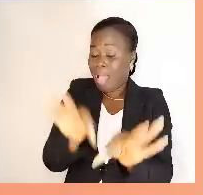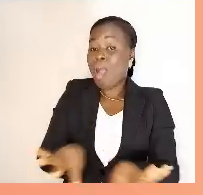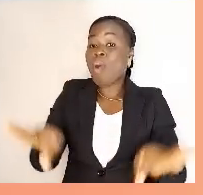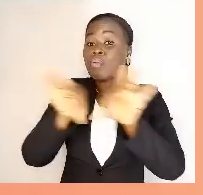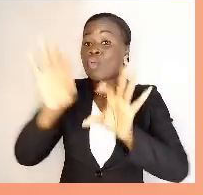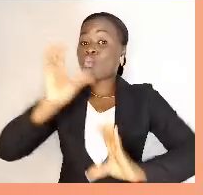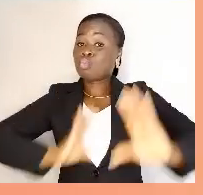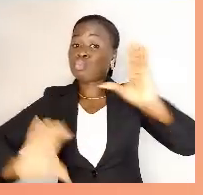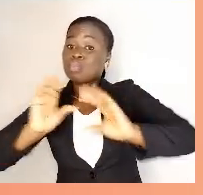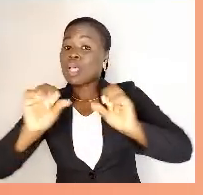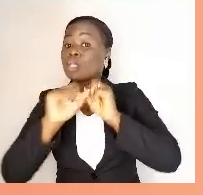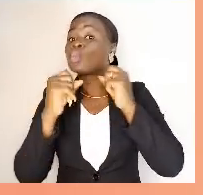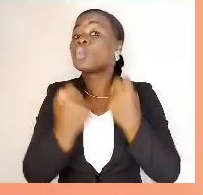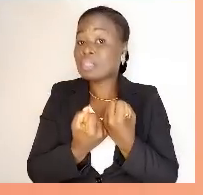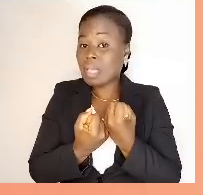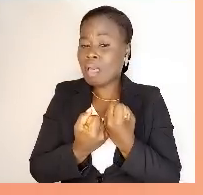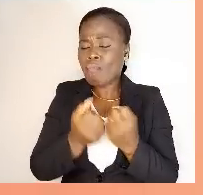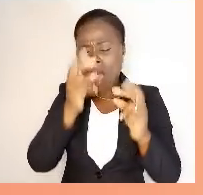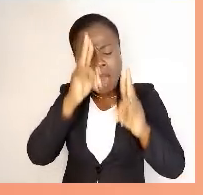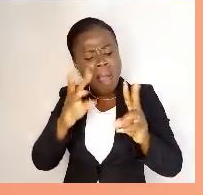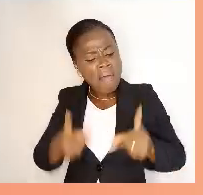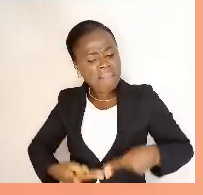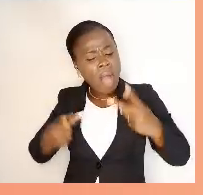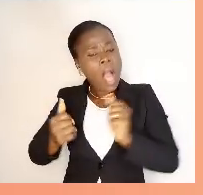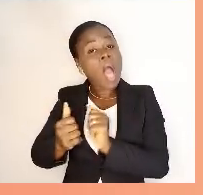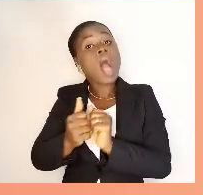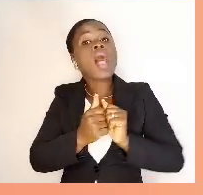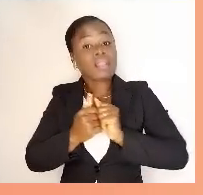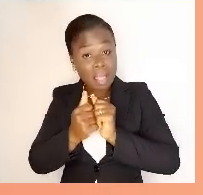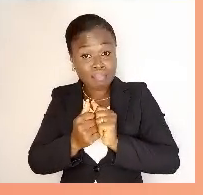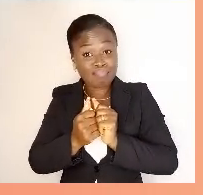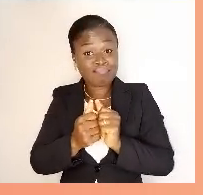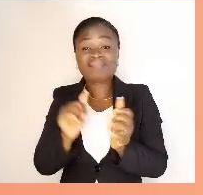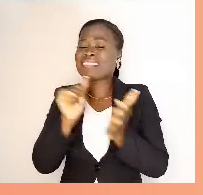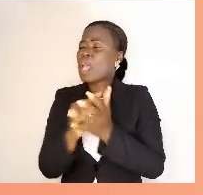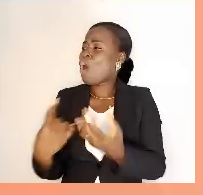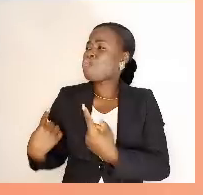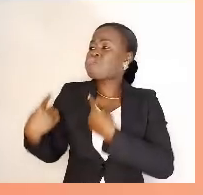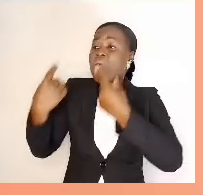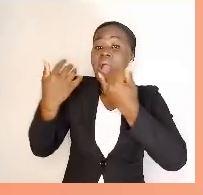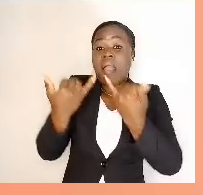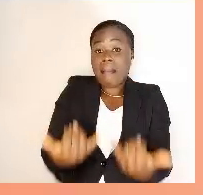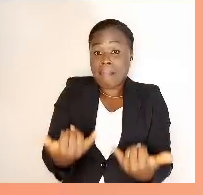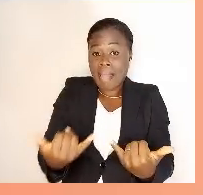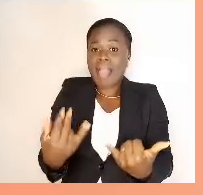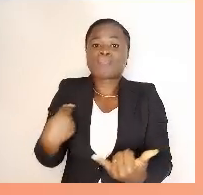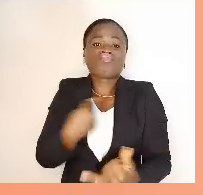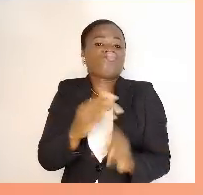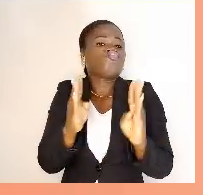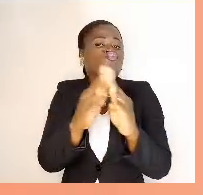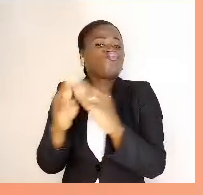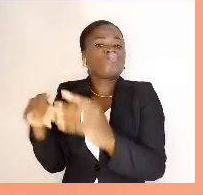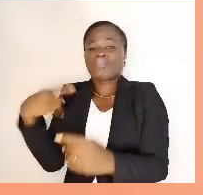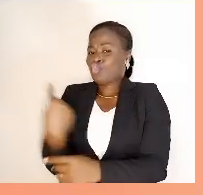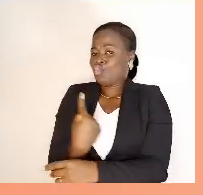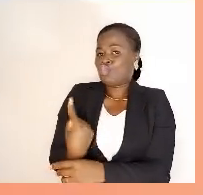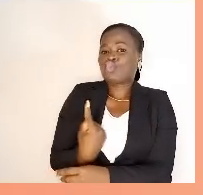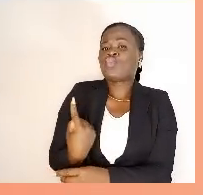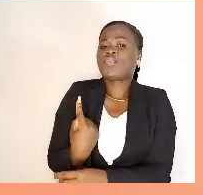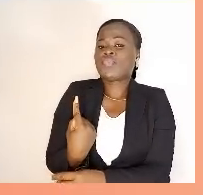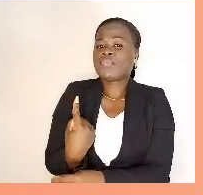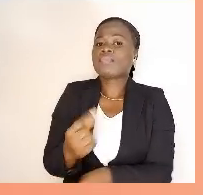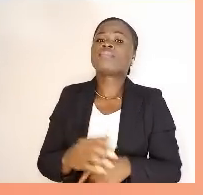valeurs socio-culturelles, le respect de ce vivre ensemble qui a su jusqu'ici